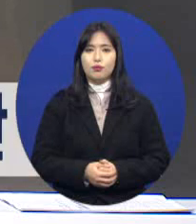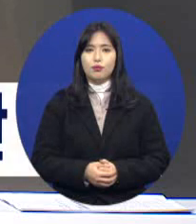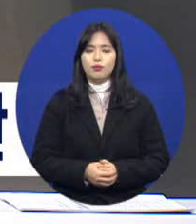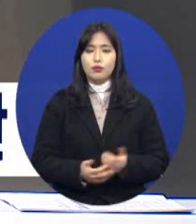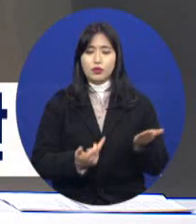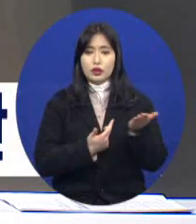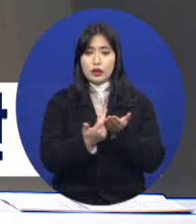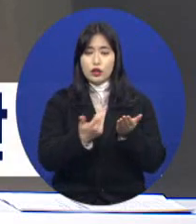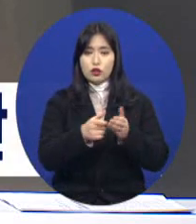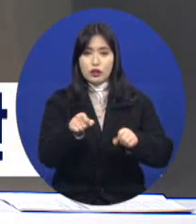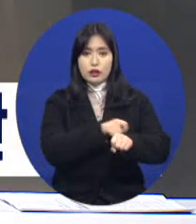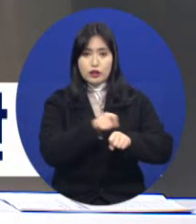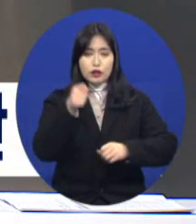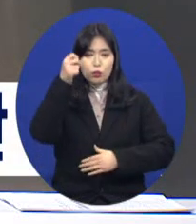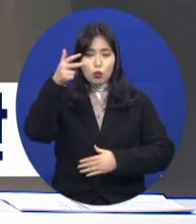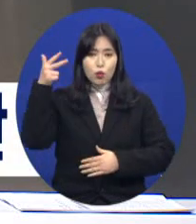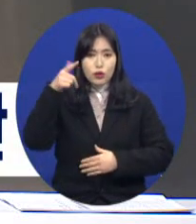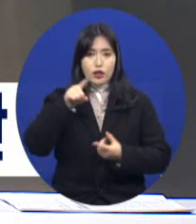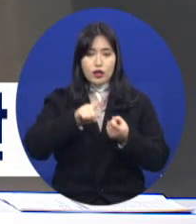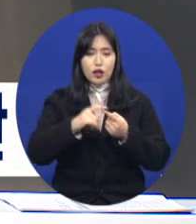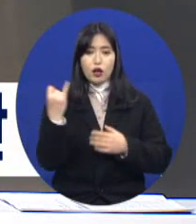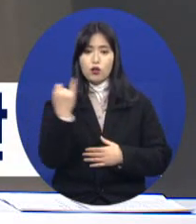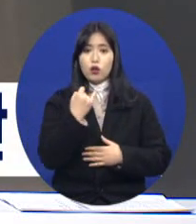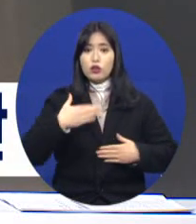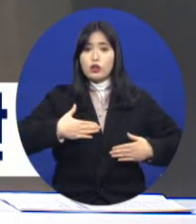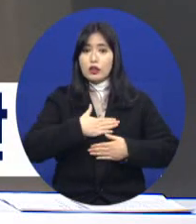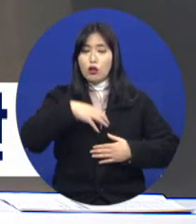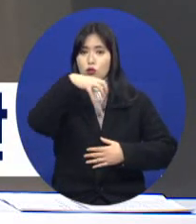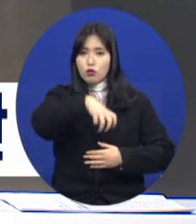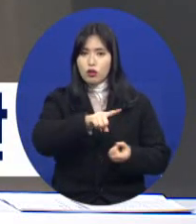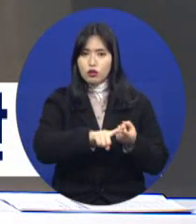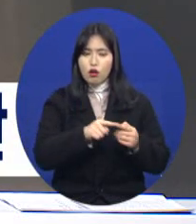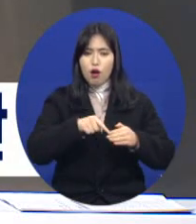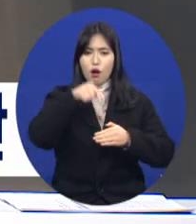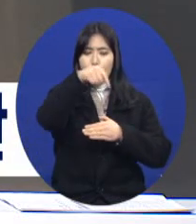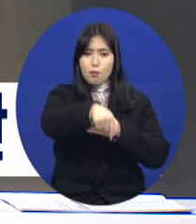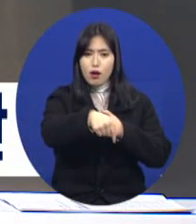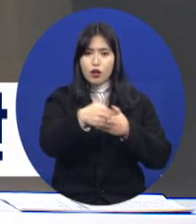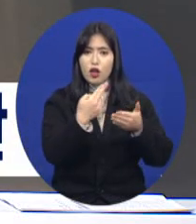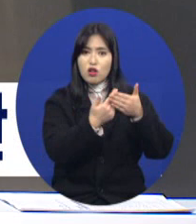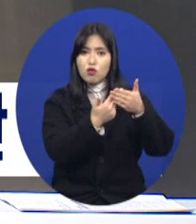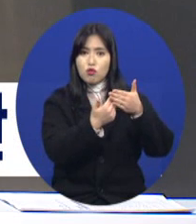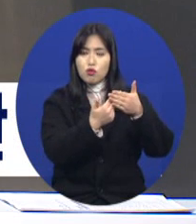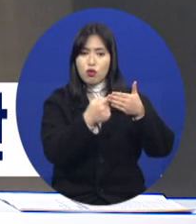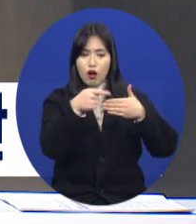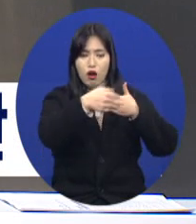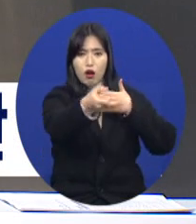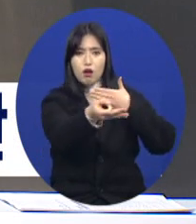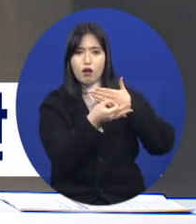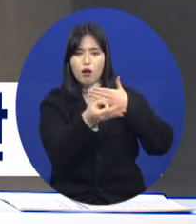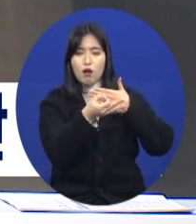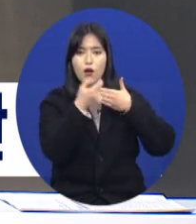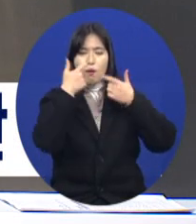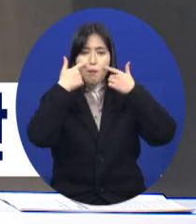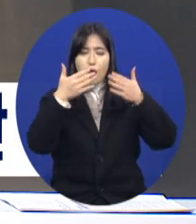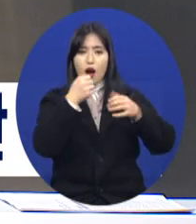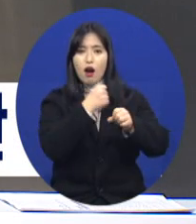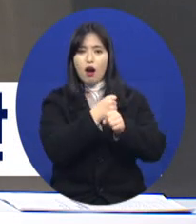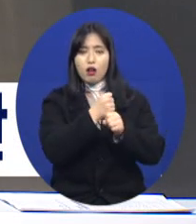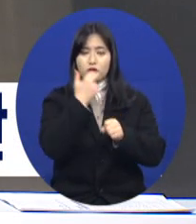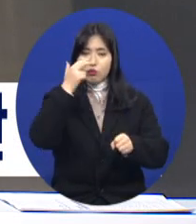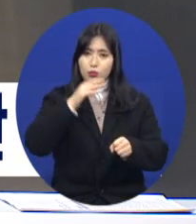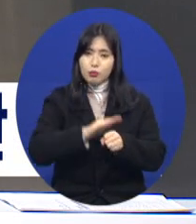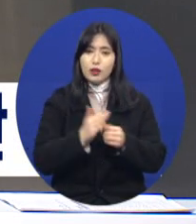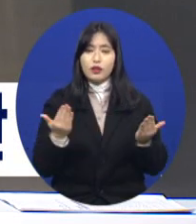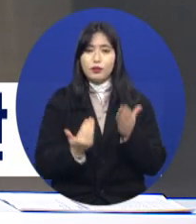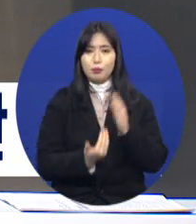제주에 1 특급 호텔의 여성 사우나에서 밖에서 유리창 안이 훤히 들여다보이는 어처구니없는 일이